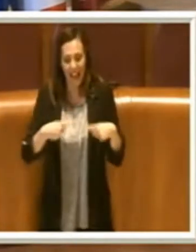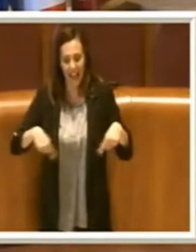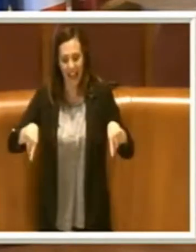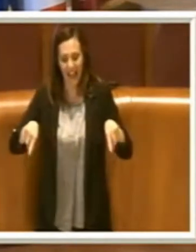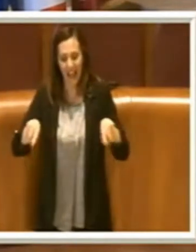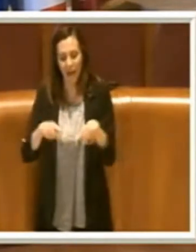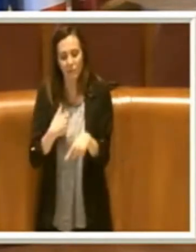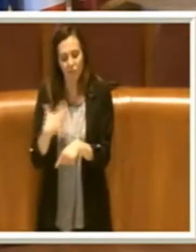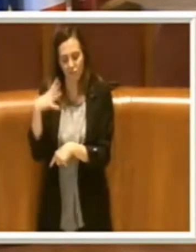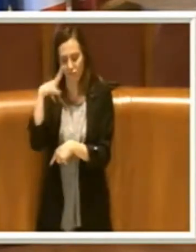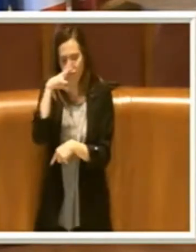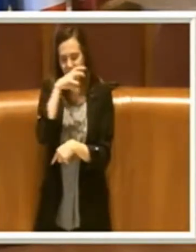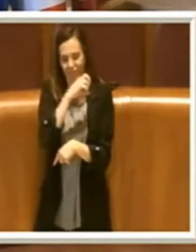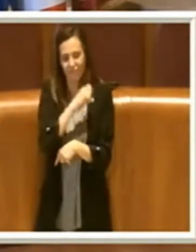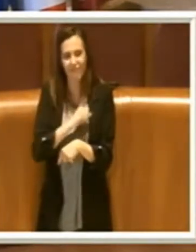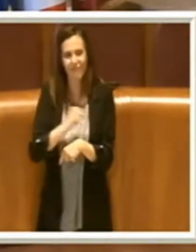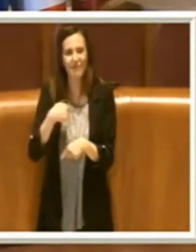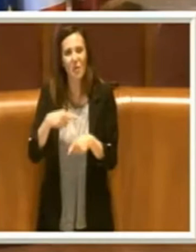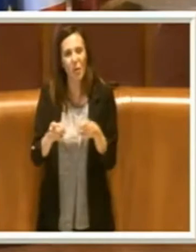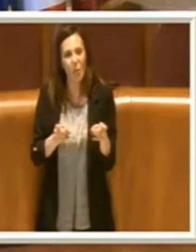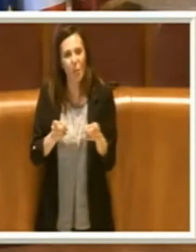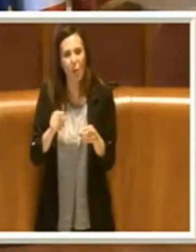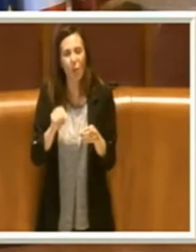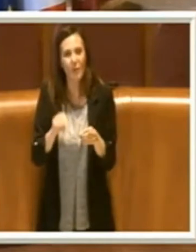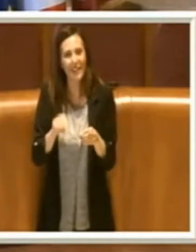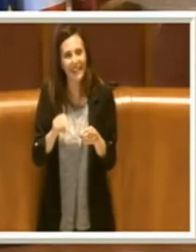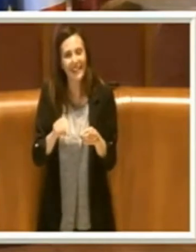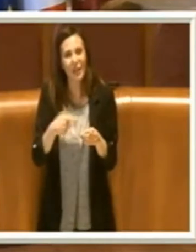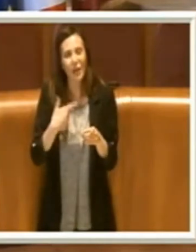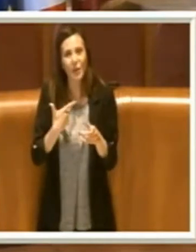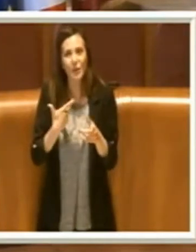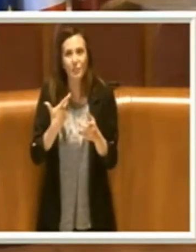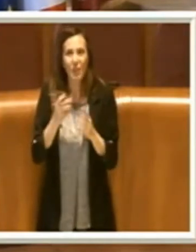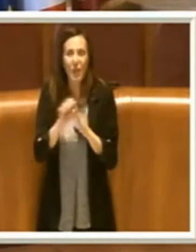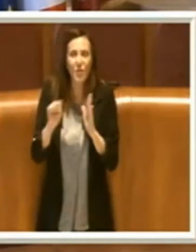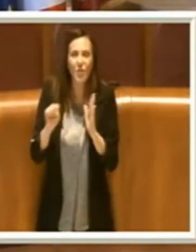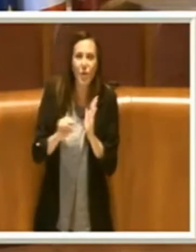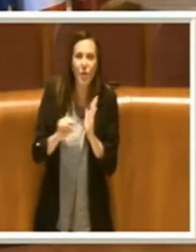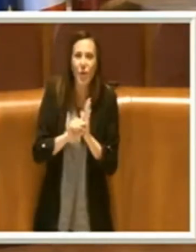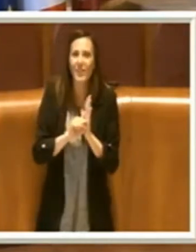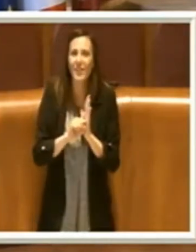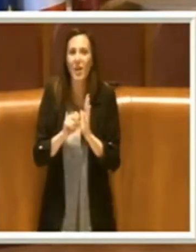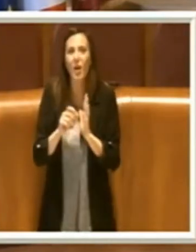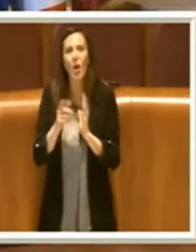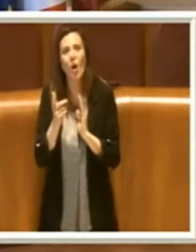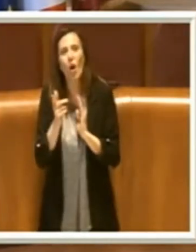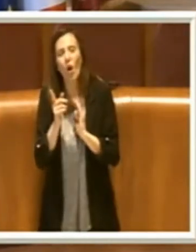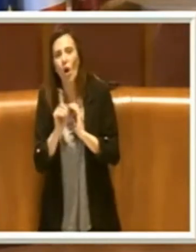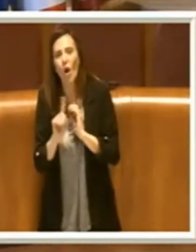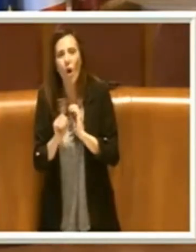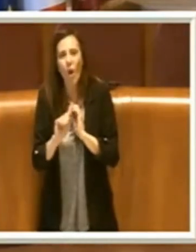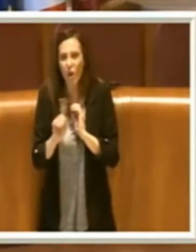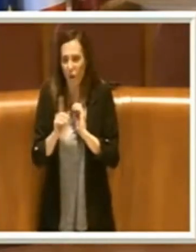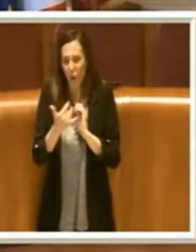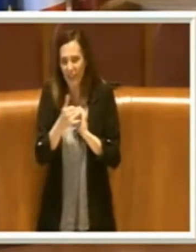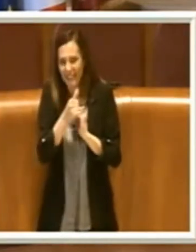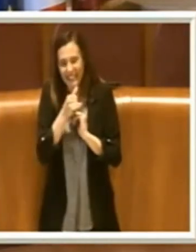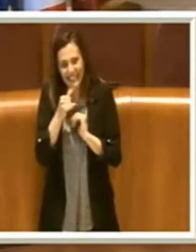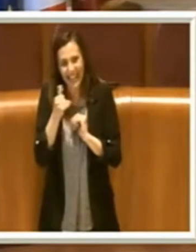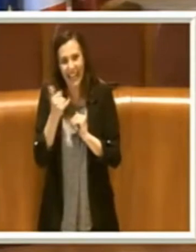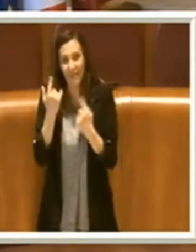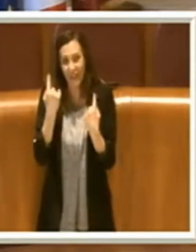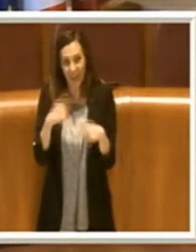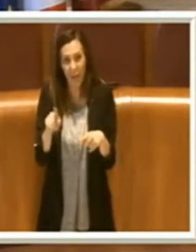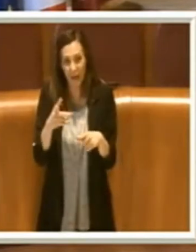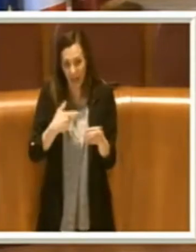comprendiamo che forse in questo momento preciso momento storico non era essenziale per quanto riguarda appunto il momento ma era essenziale per